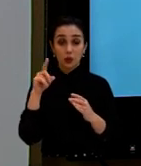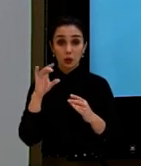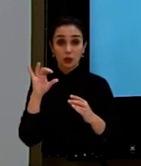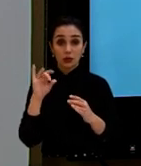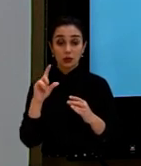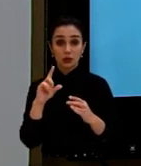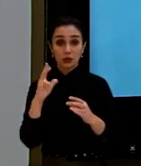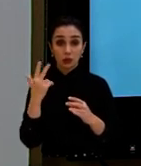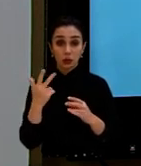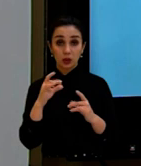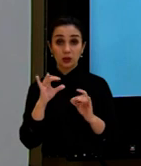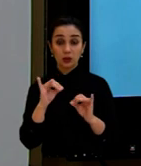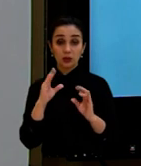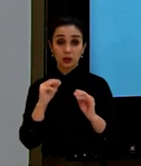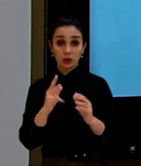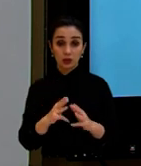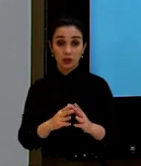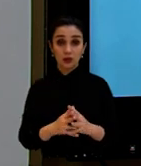3. Итак,